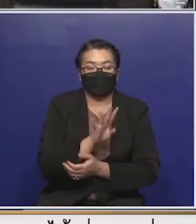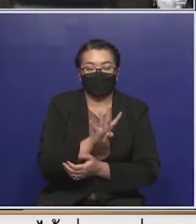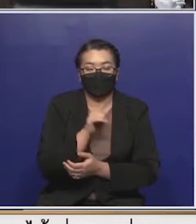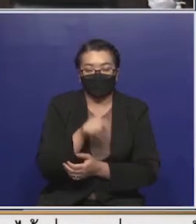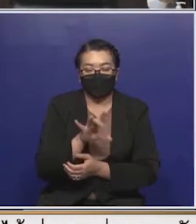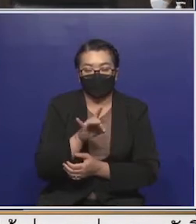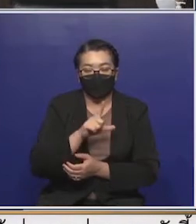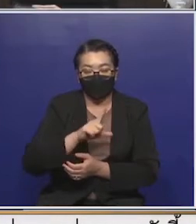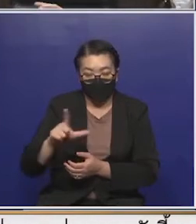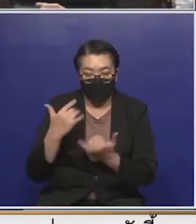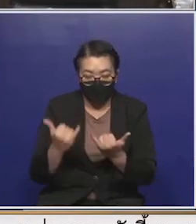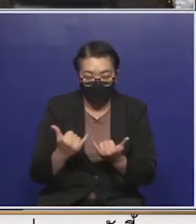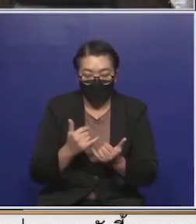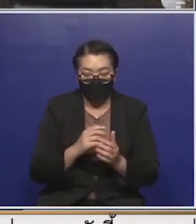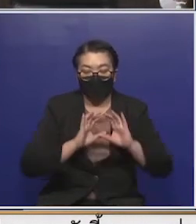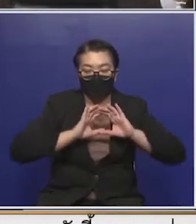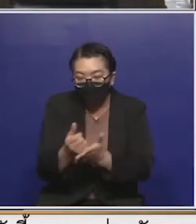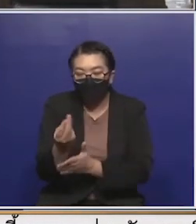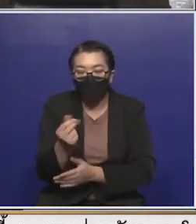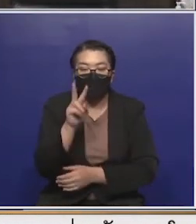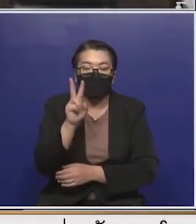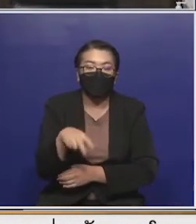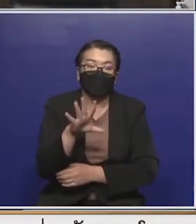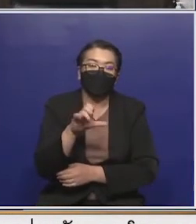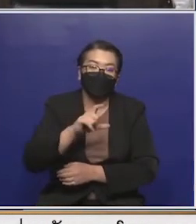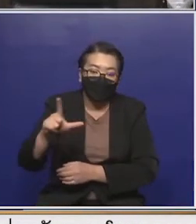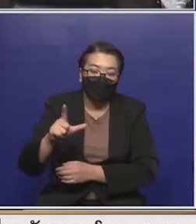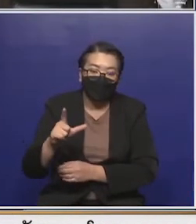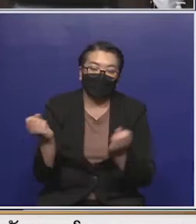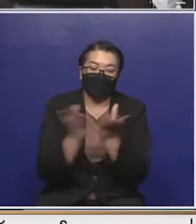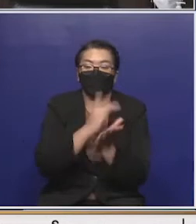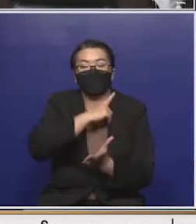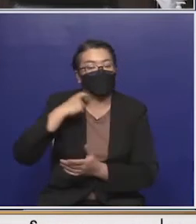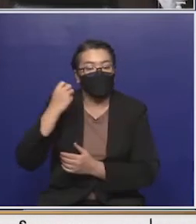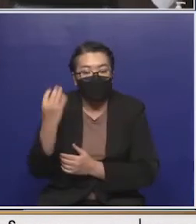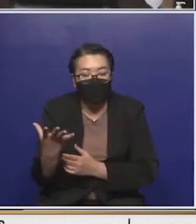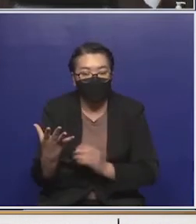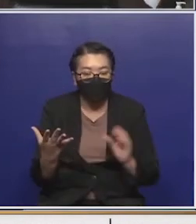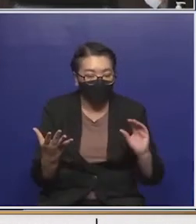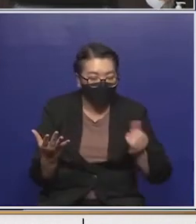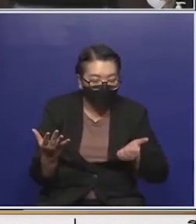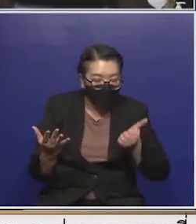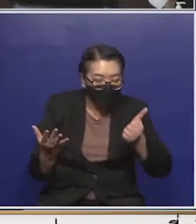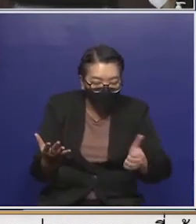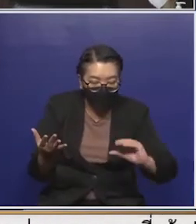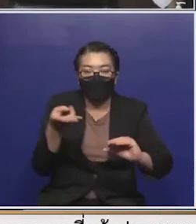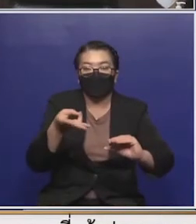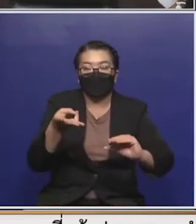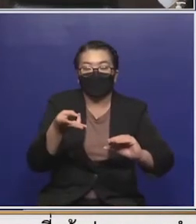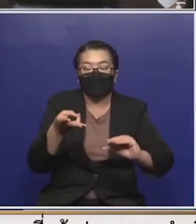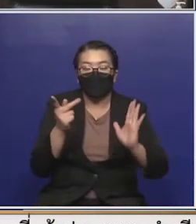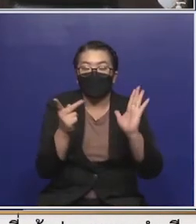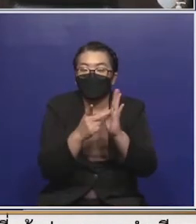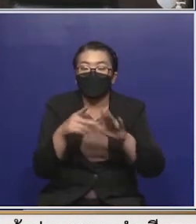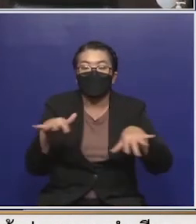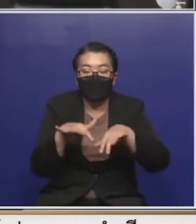แต่วันนี้ทานเยียวยา 2,500 ล้บาทและทสำคัญ pert tangentวานั้น เกินไขในการเข้าทเงินกู้ ก็ใช้วิธีปกติท่าน